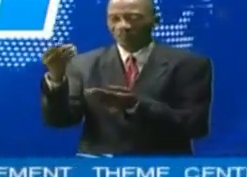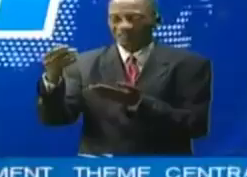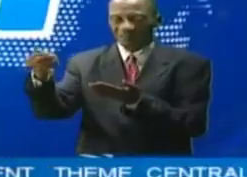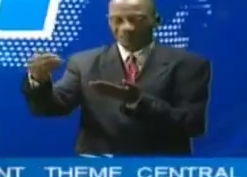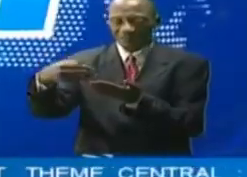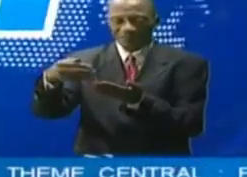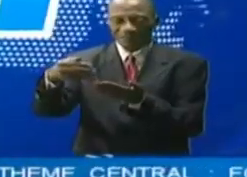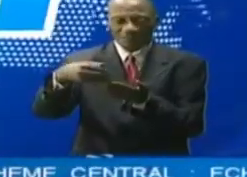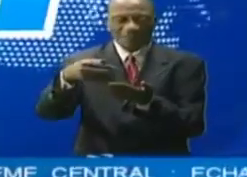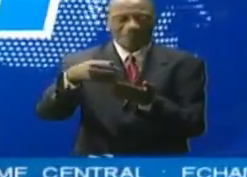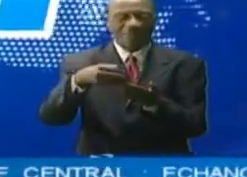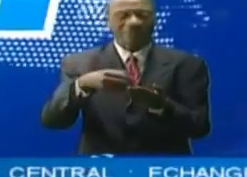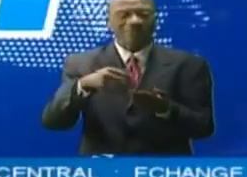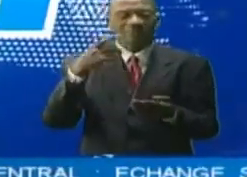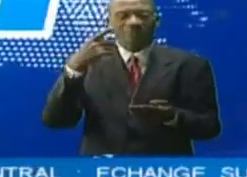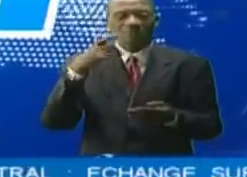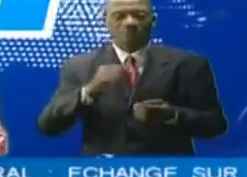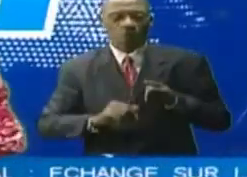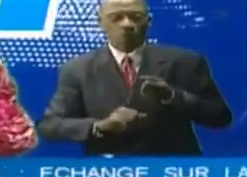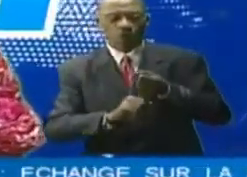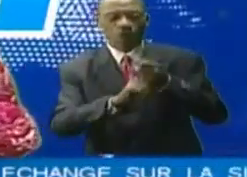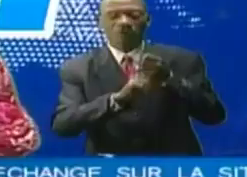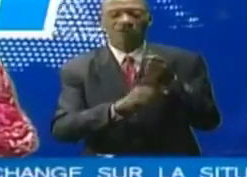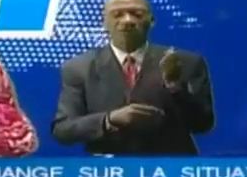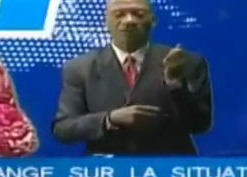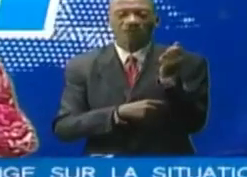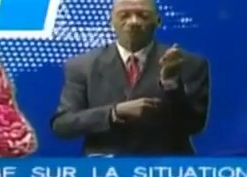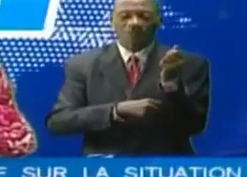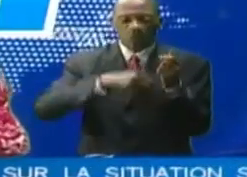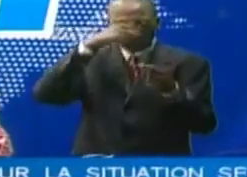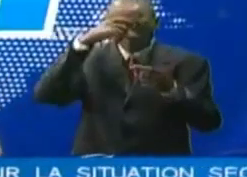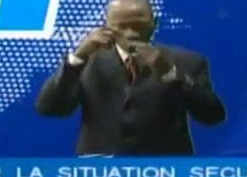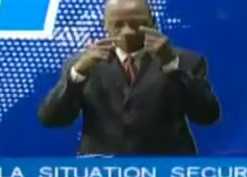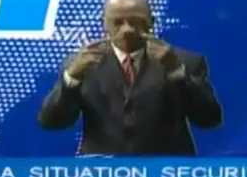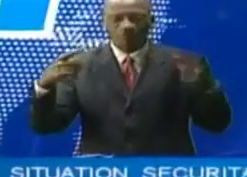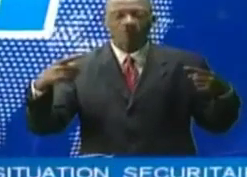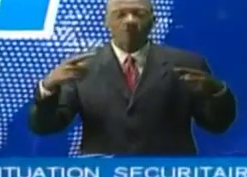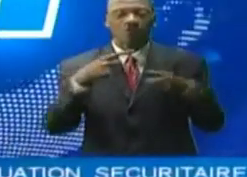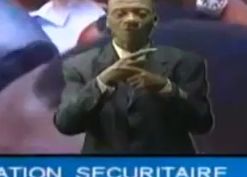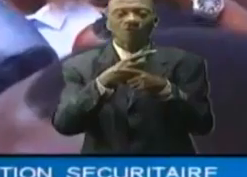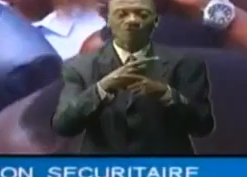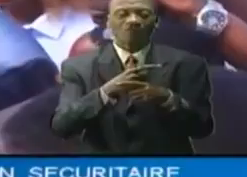de venir en aide aux victimes du conflit Tekeyaka dans le Kwamout.